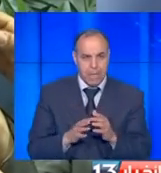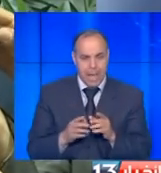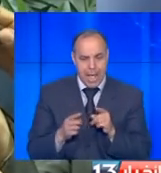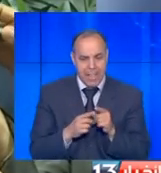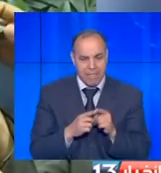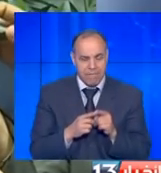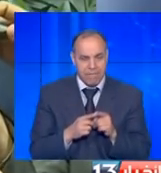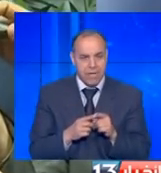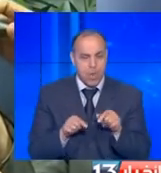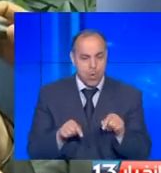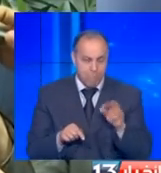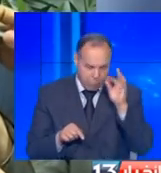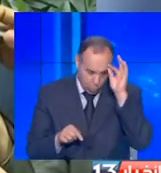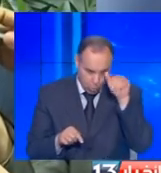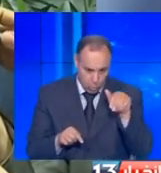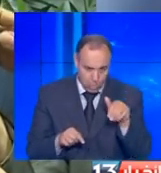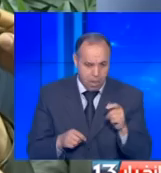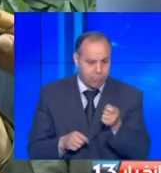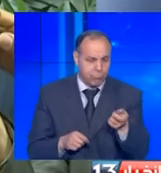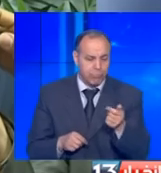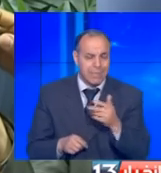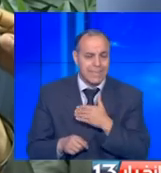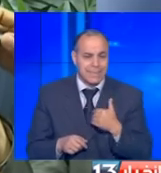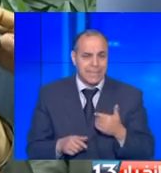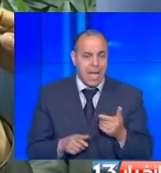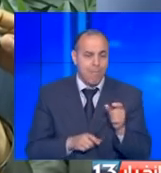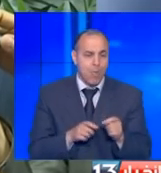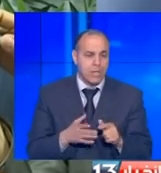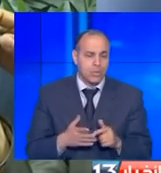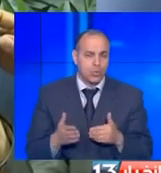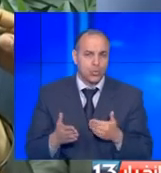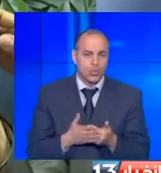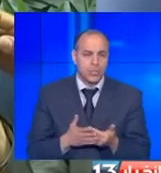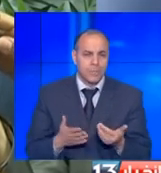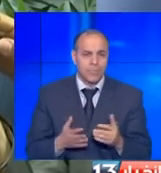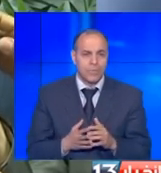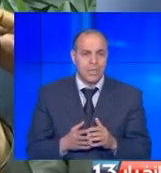الأهداف الألفية. اليوم في تونس احنا نفقات الصحة عند المواطنين توصل إلى